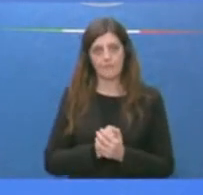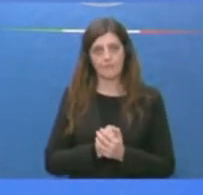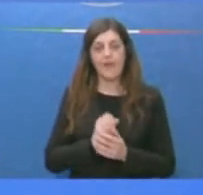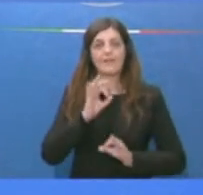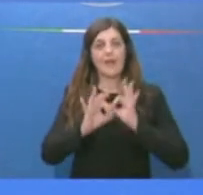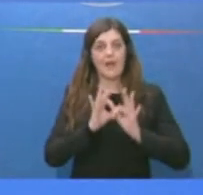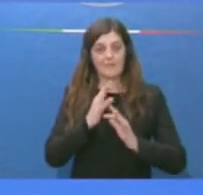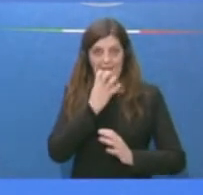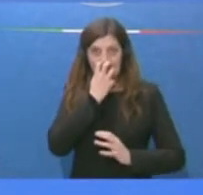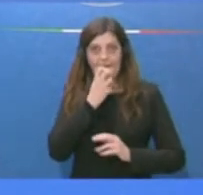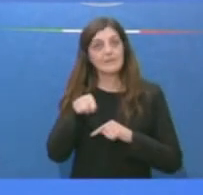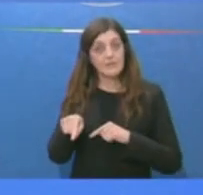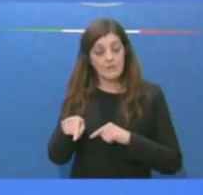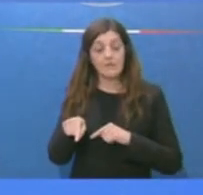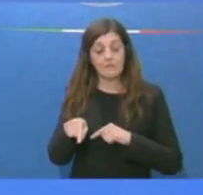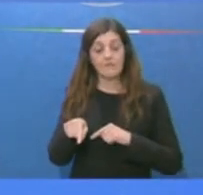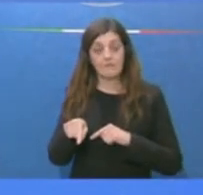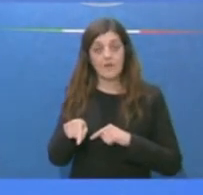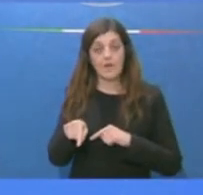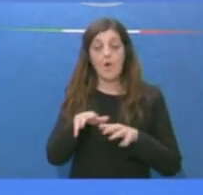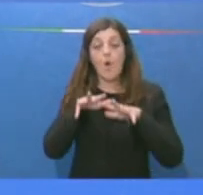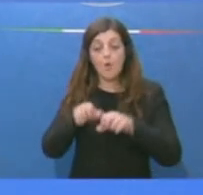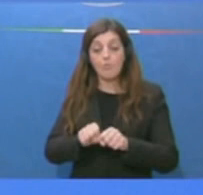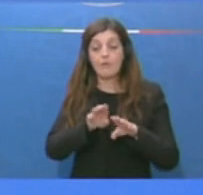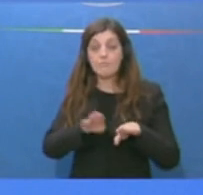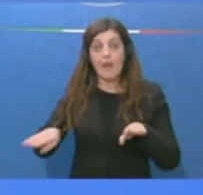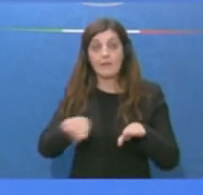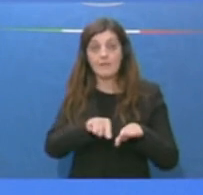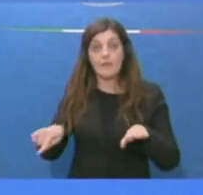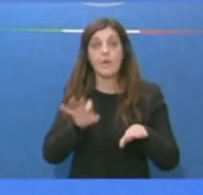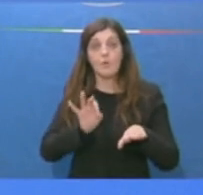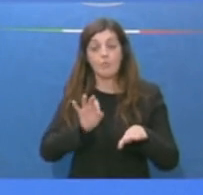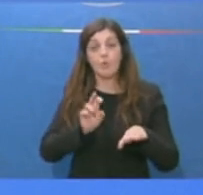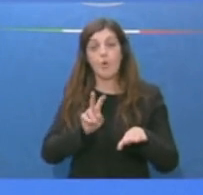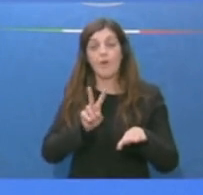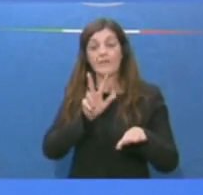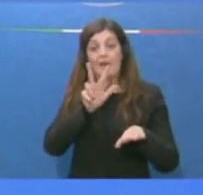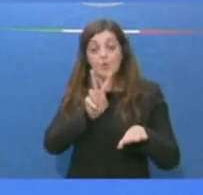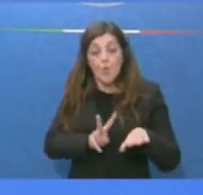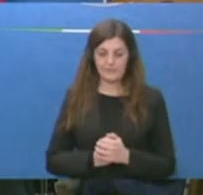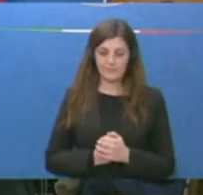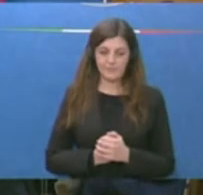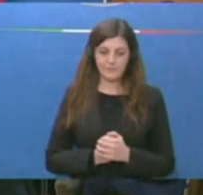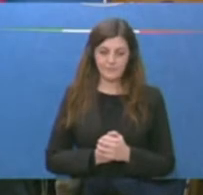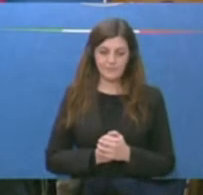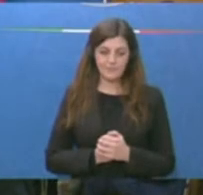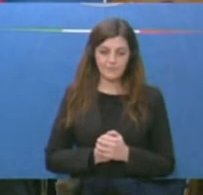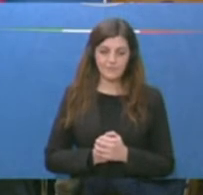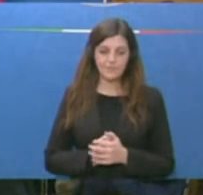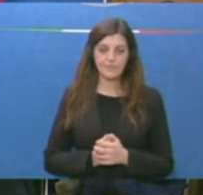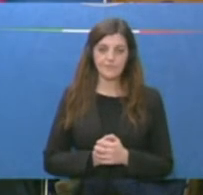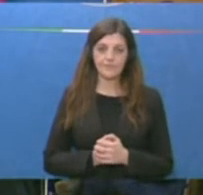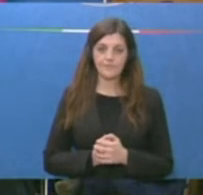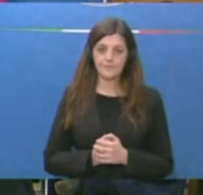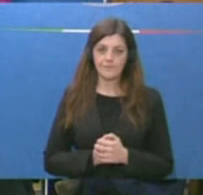intensive sono occupate per due terzi dai non vaccinati draghi ha inoltre